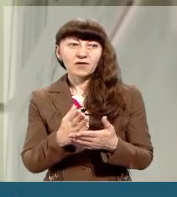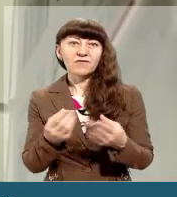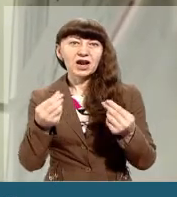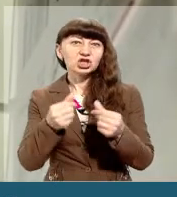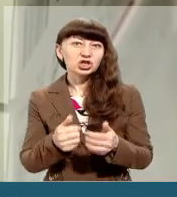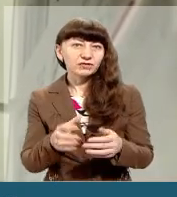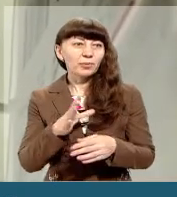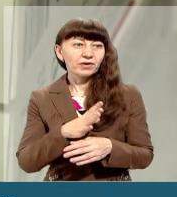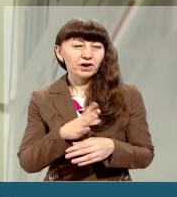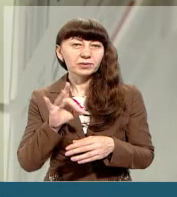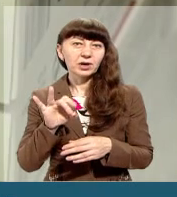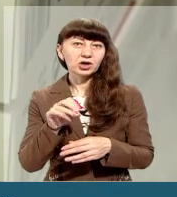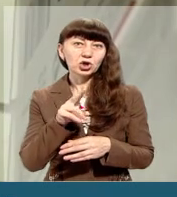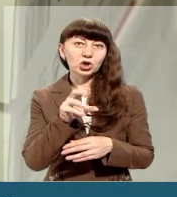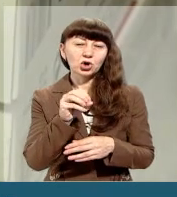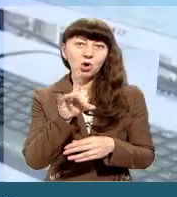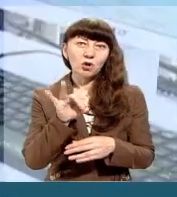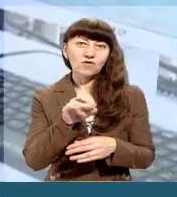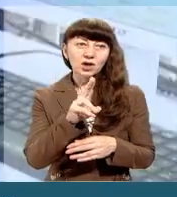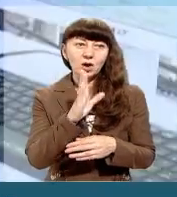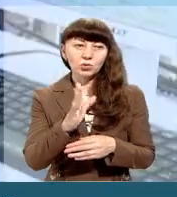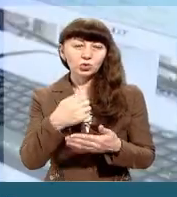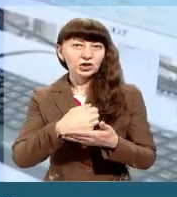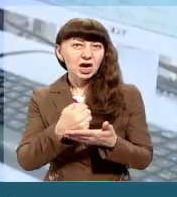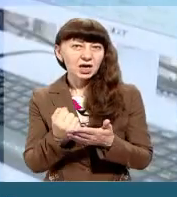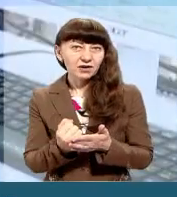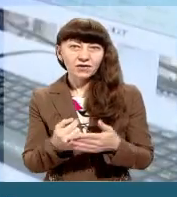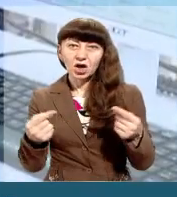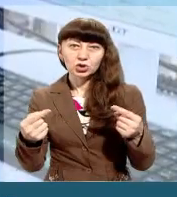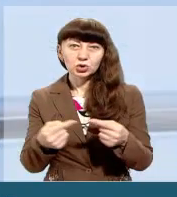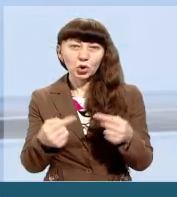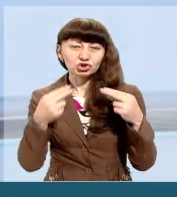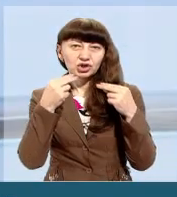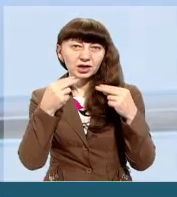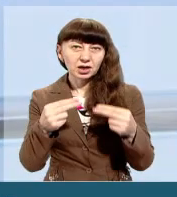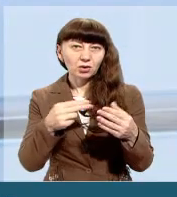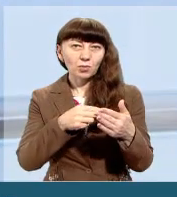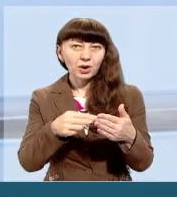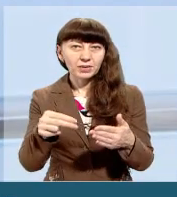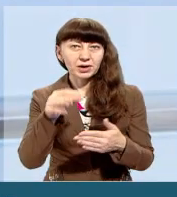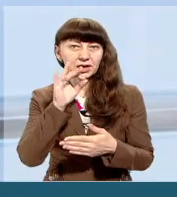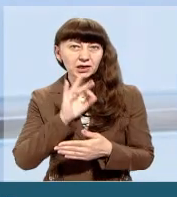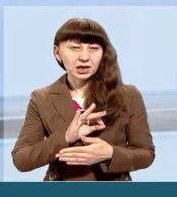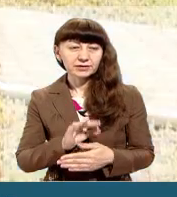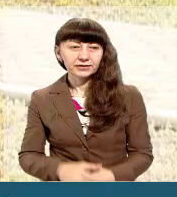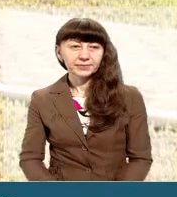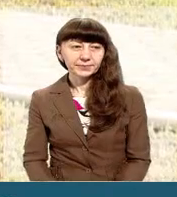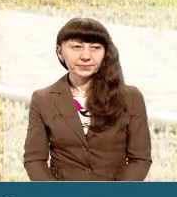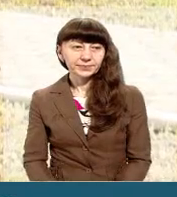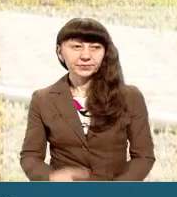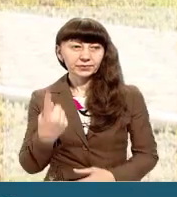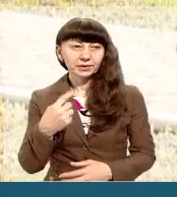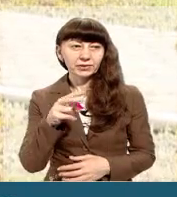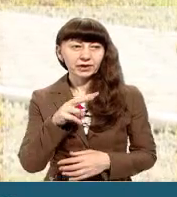контрафактной. Маркировка, в свою очередь, гарантирует потребителям подлинность и заявленное качество приобретаемого лекарства для лечения. С